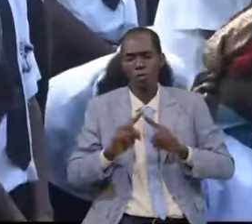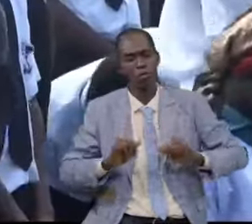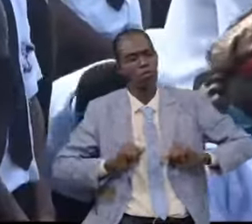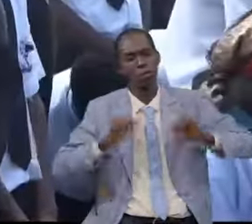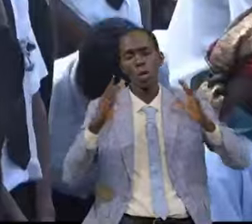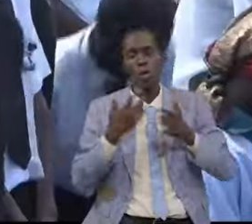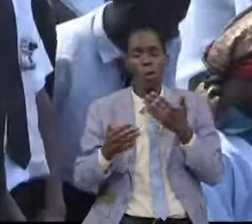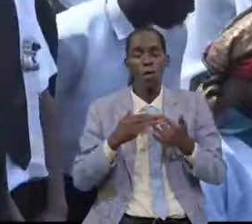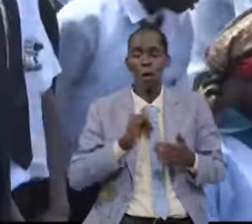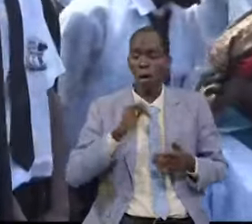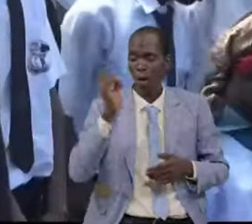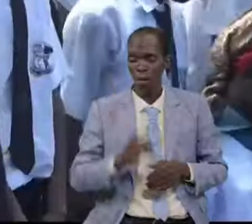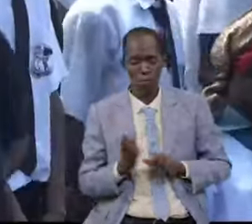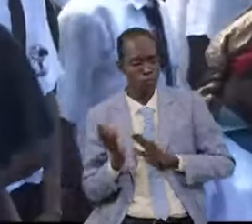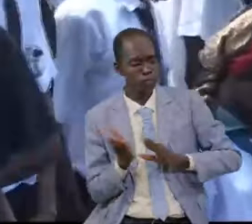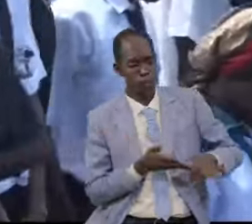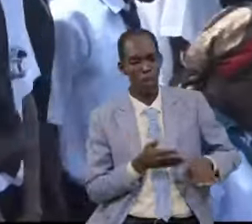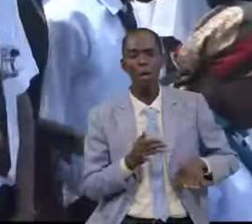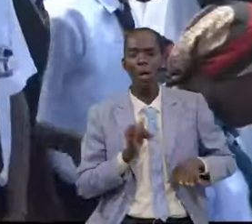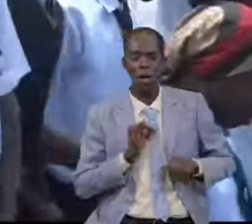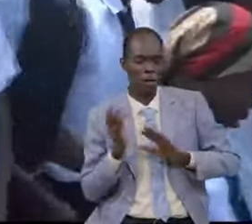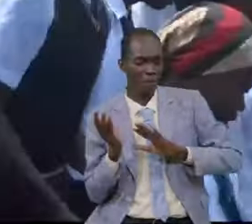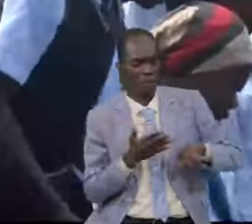qu'il faut abandonner, j'abandonne.